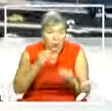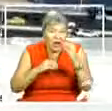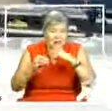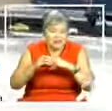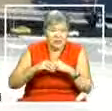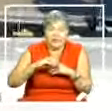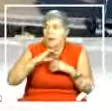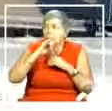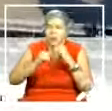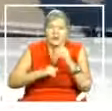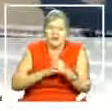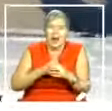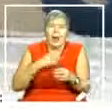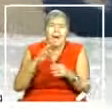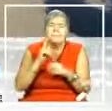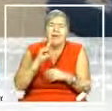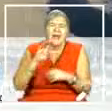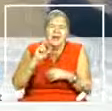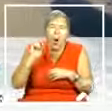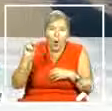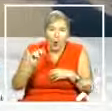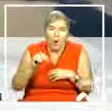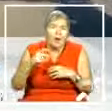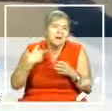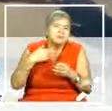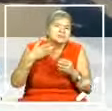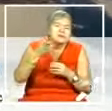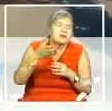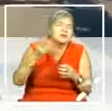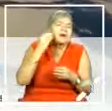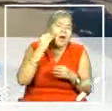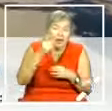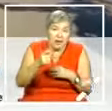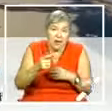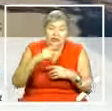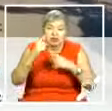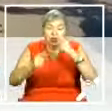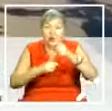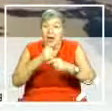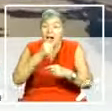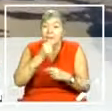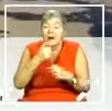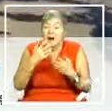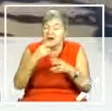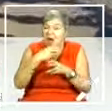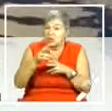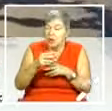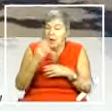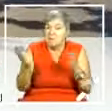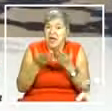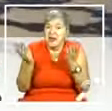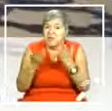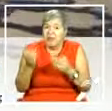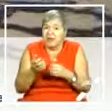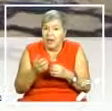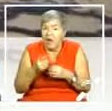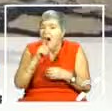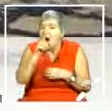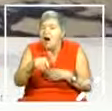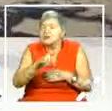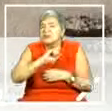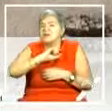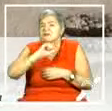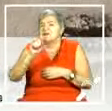a Meteorologiei, care aparține de Națiunile Unite, spun că circuitul apei în natură este practic mult mai rapid și că asta este cauza directă a